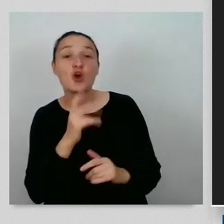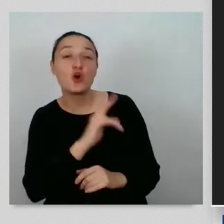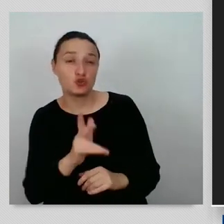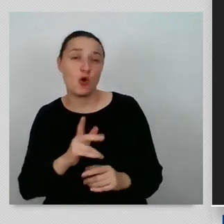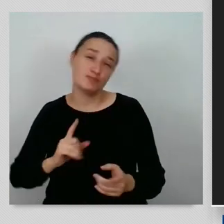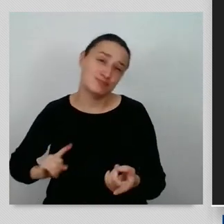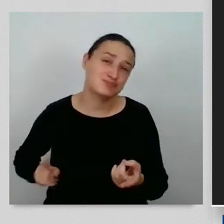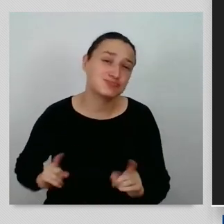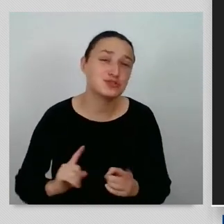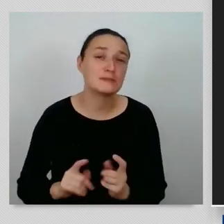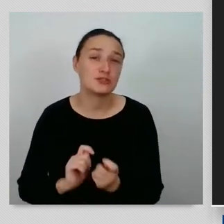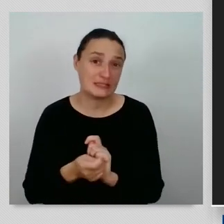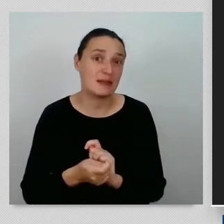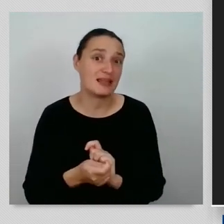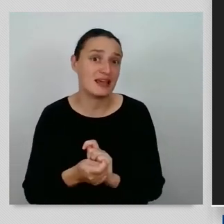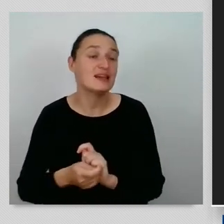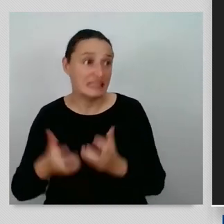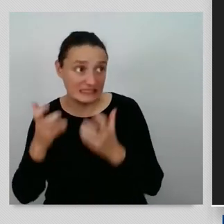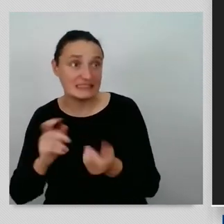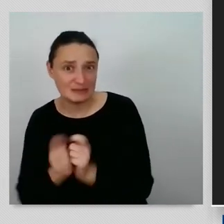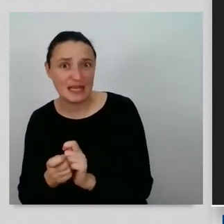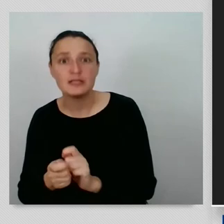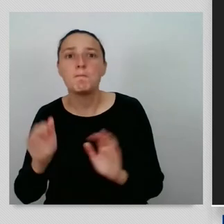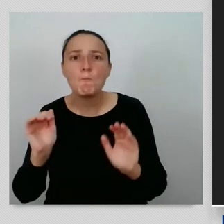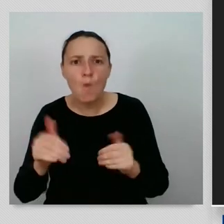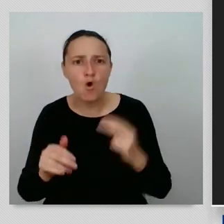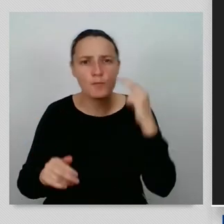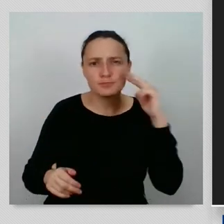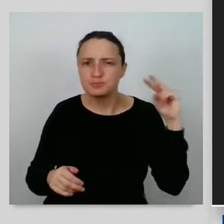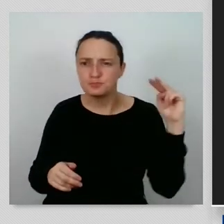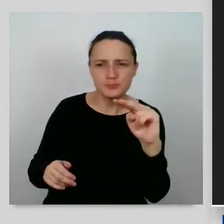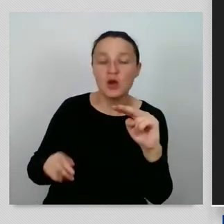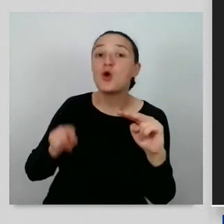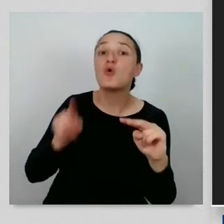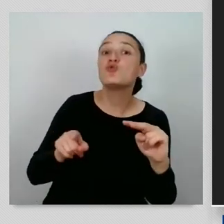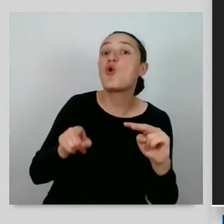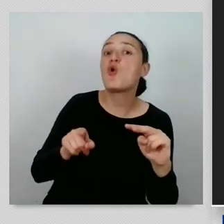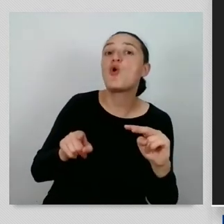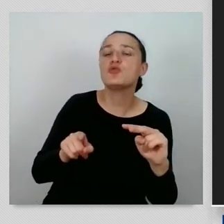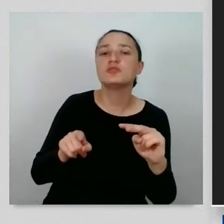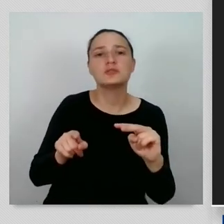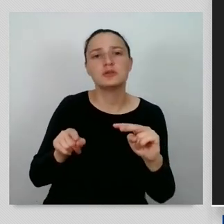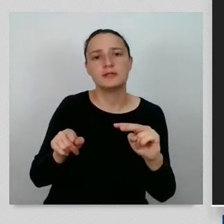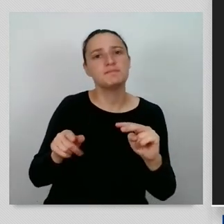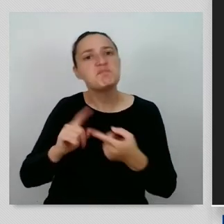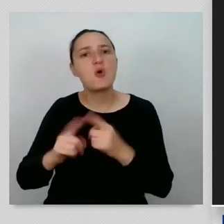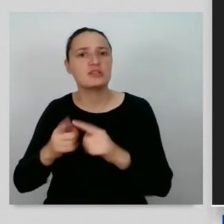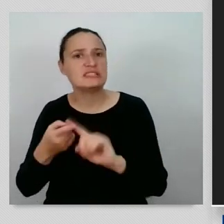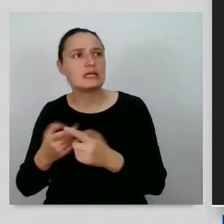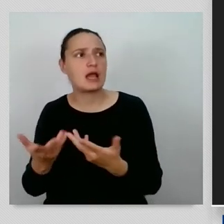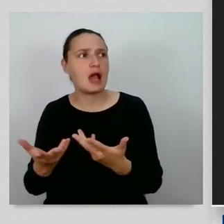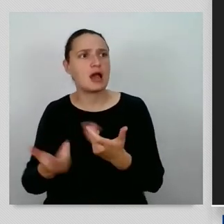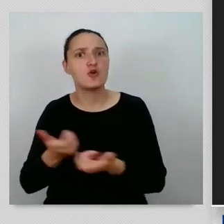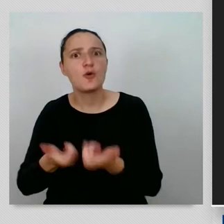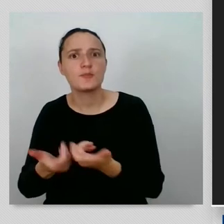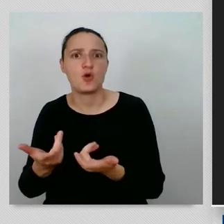gazu, mogą być postrzegani w nieuprawniony sposób, jako ci, którzy no właśnie w takiej polityce, którą